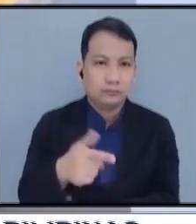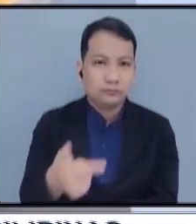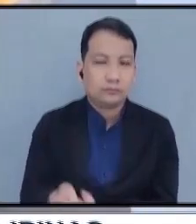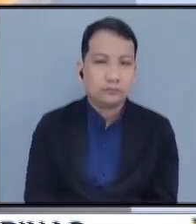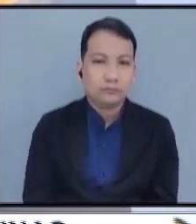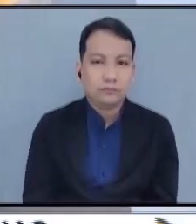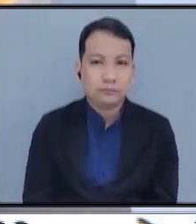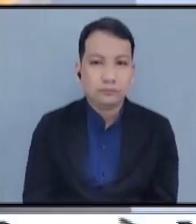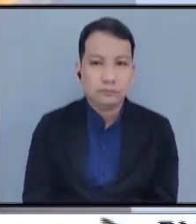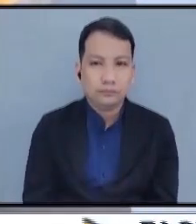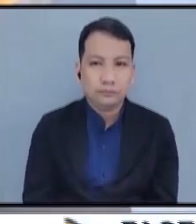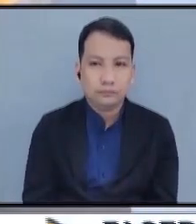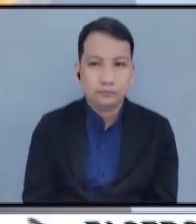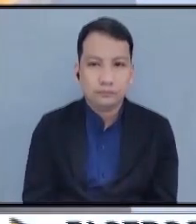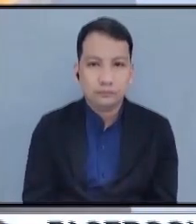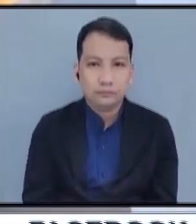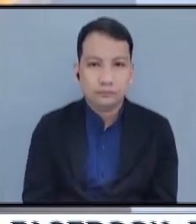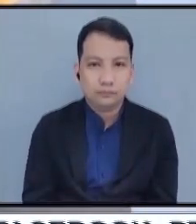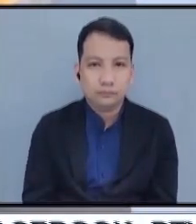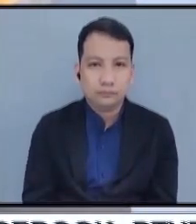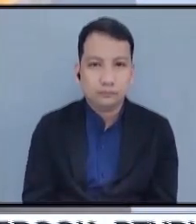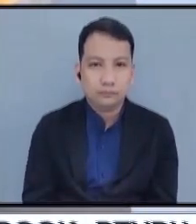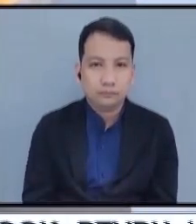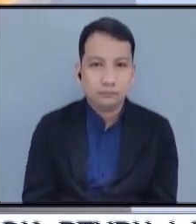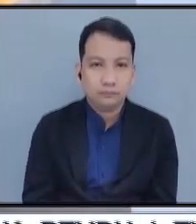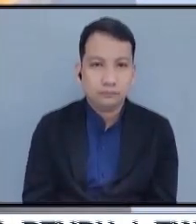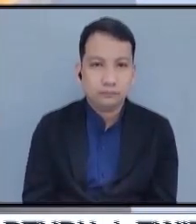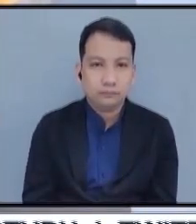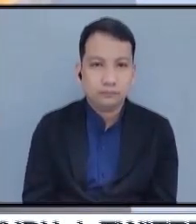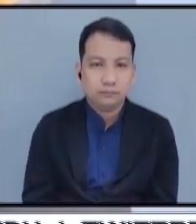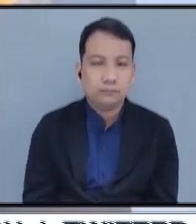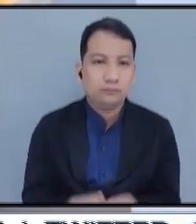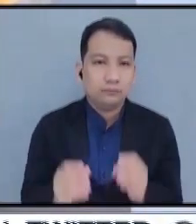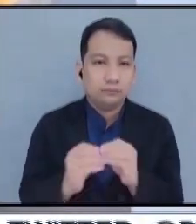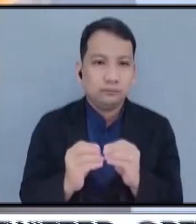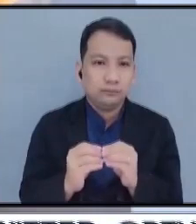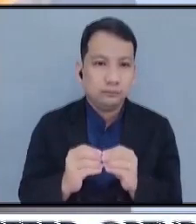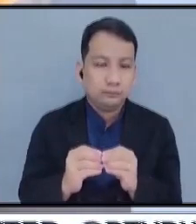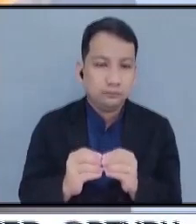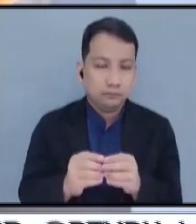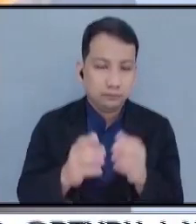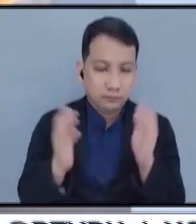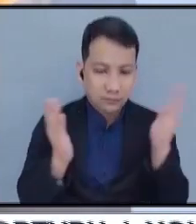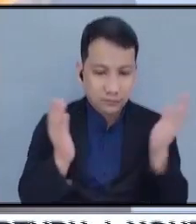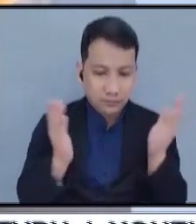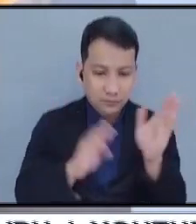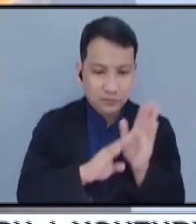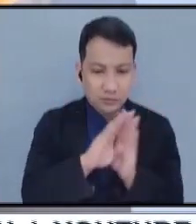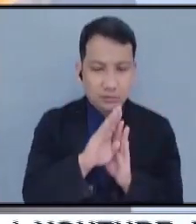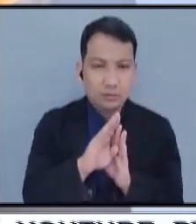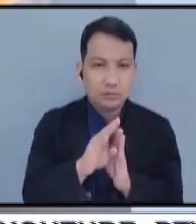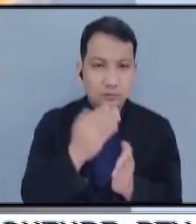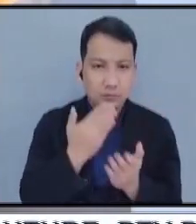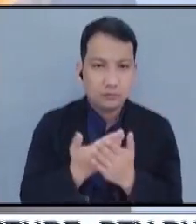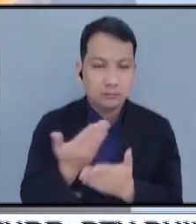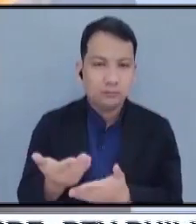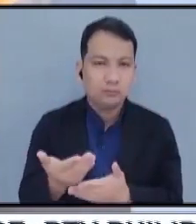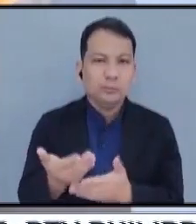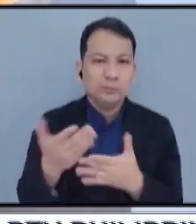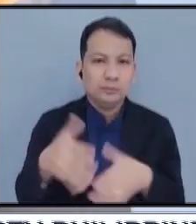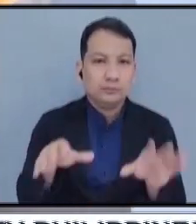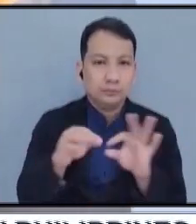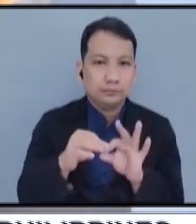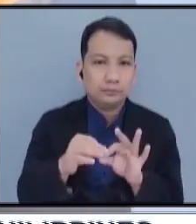Nangako si House Speaker Martin Romualdez na mas pagbubutihin pa ng Kamara ang kanilang serbisyo para sa mamamayan. Ito ay matapos niyang magkamit